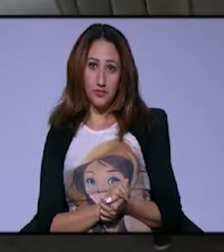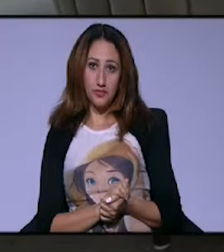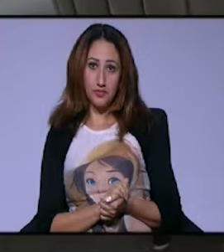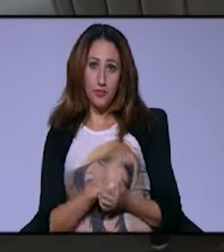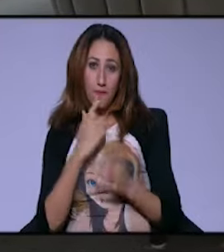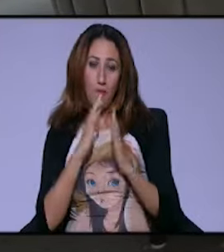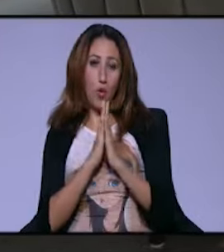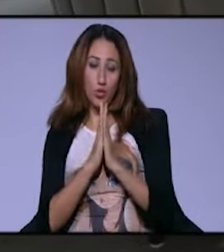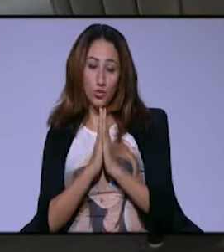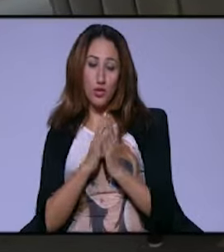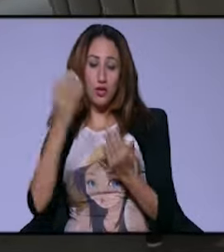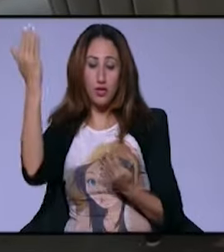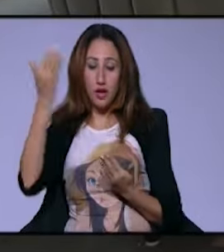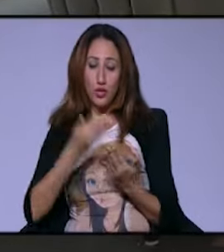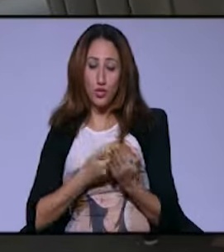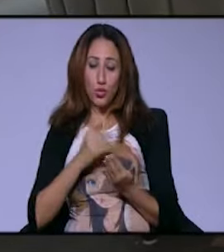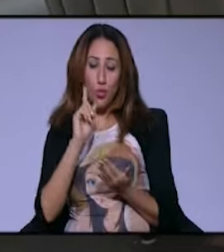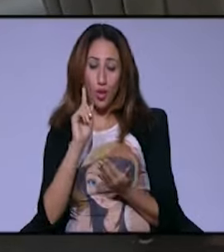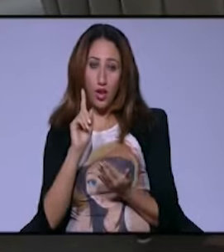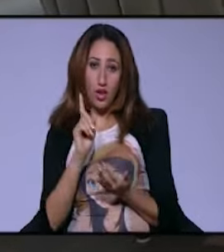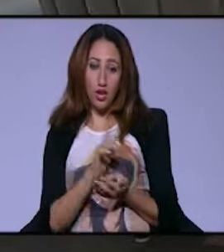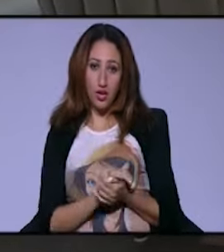عذرا رسول